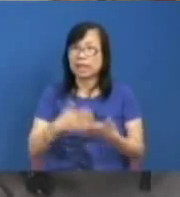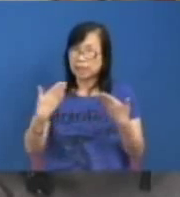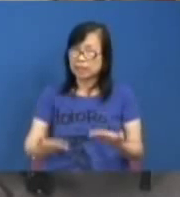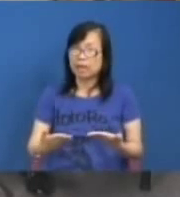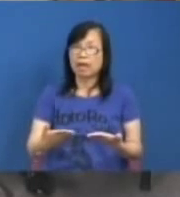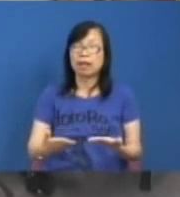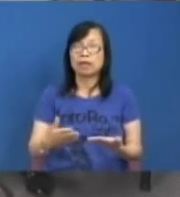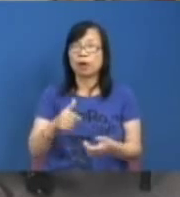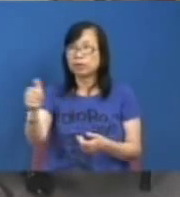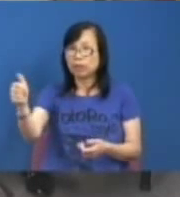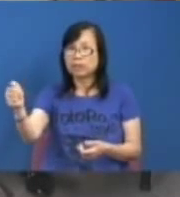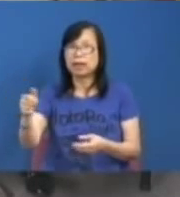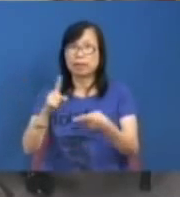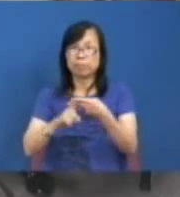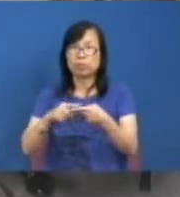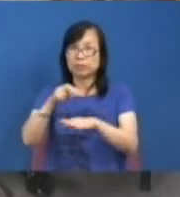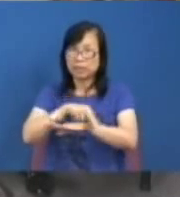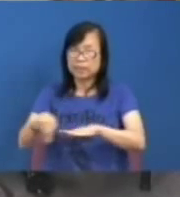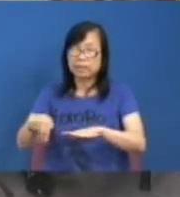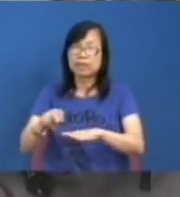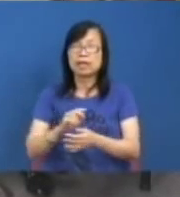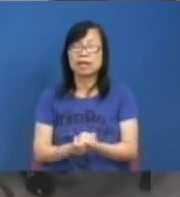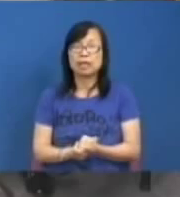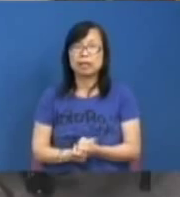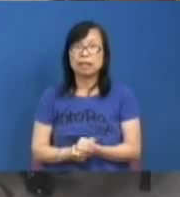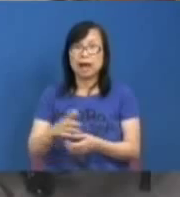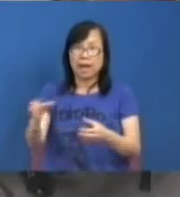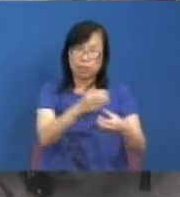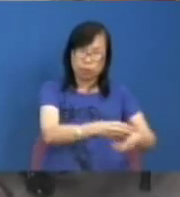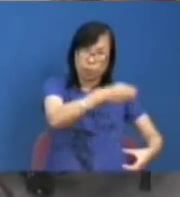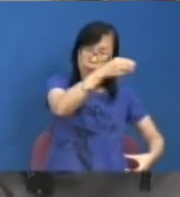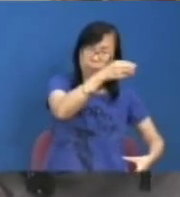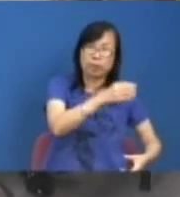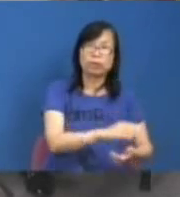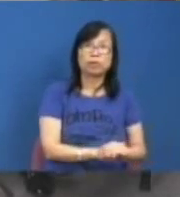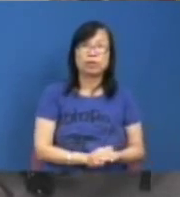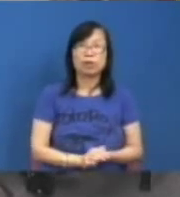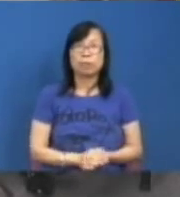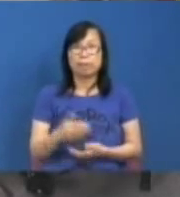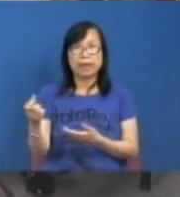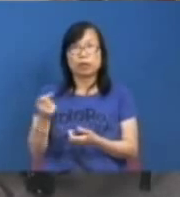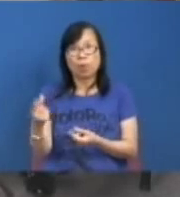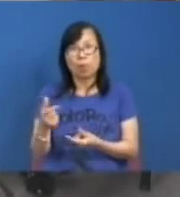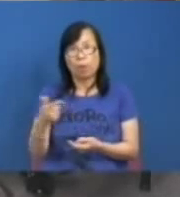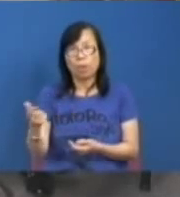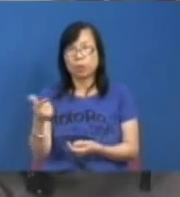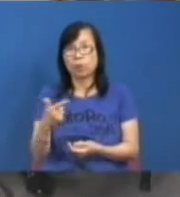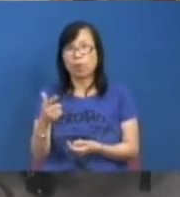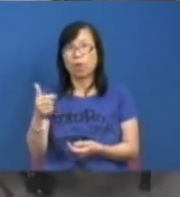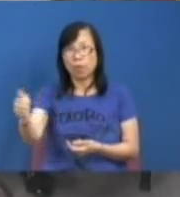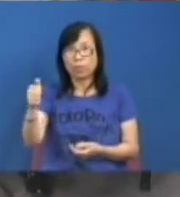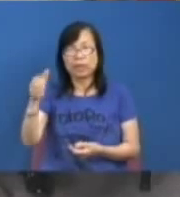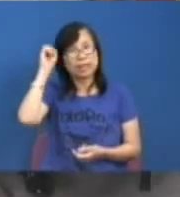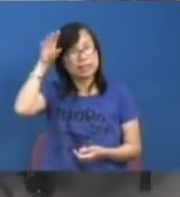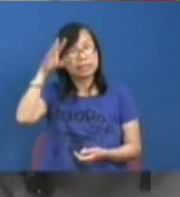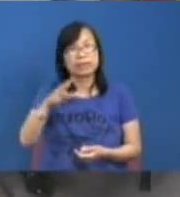上半集咧就好多謝林工程師，咁啊林志金工程師喺渠務工程嗰度咧，大家再俾多好意見我哋嘅網友，好嘛？ 好， 多謝